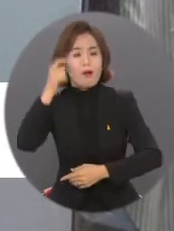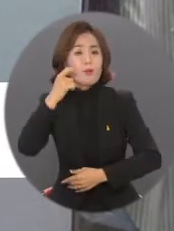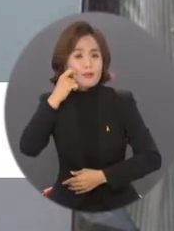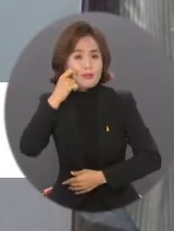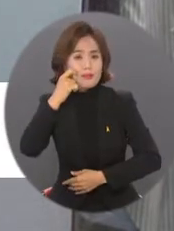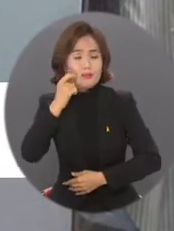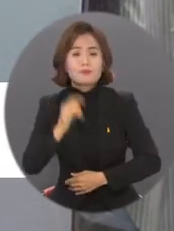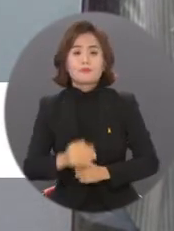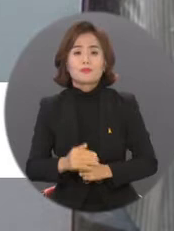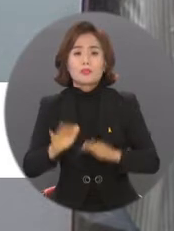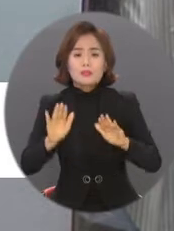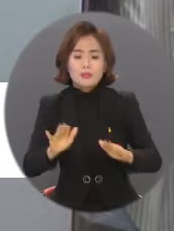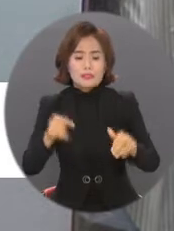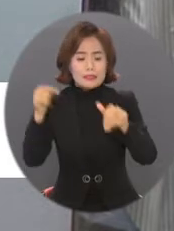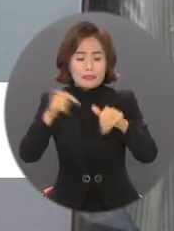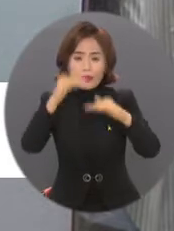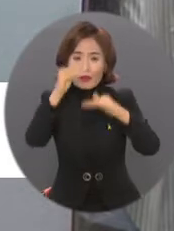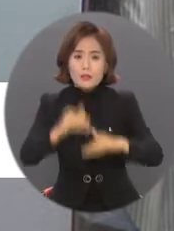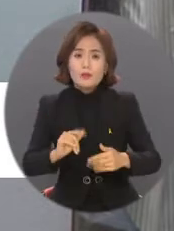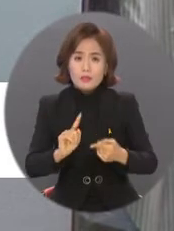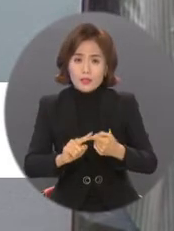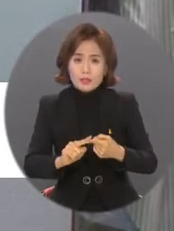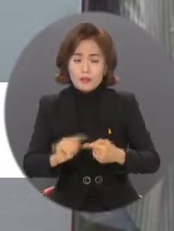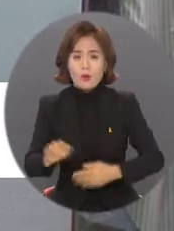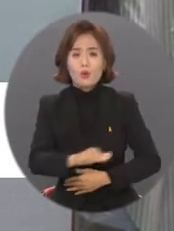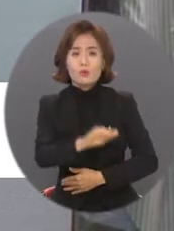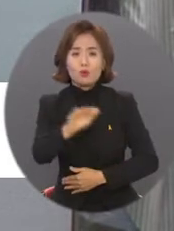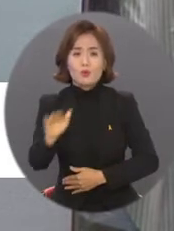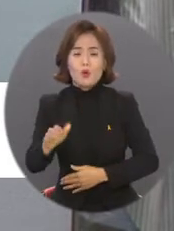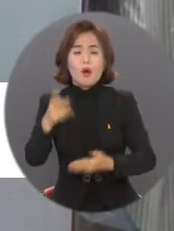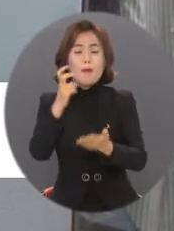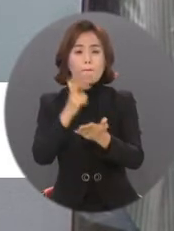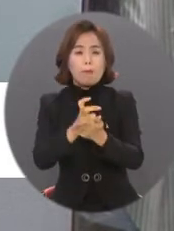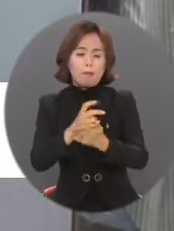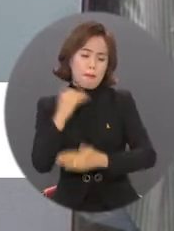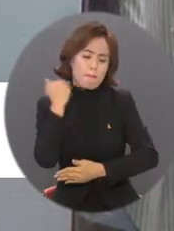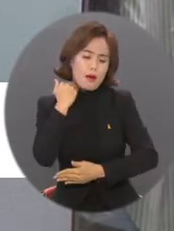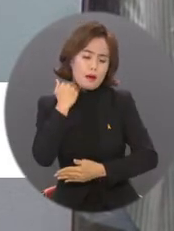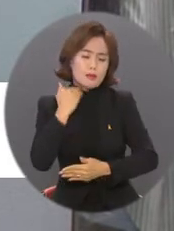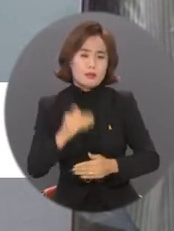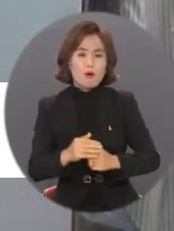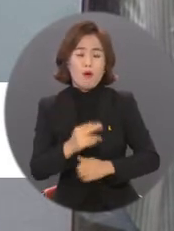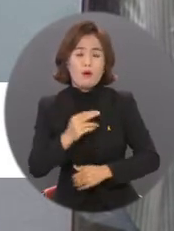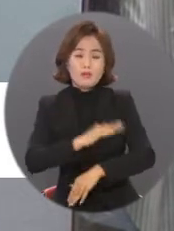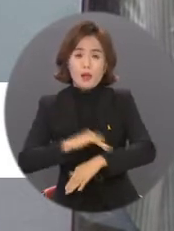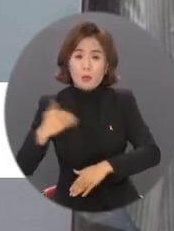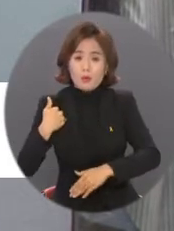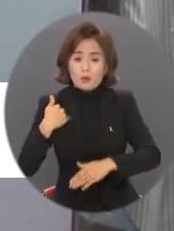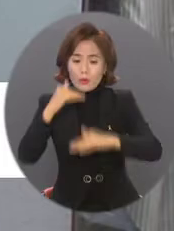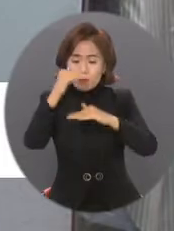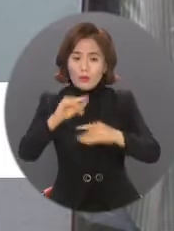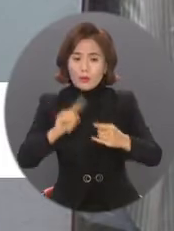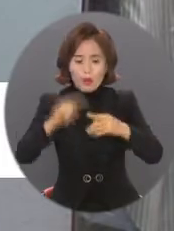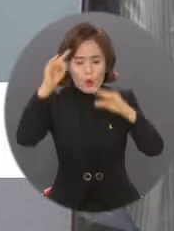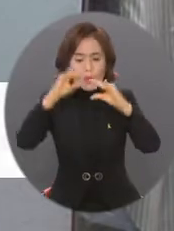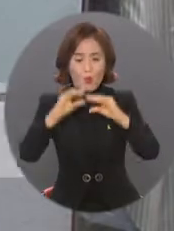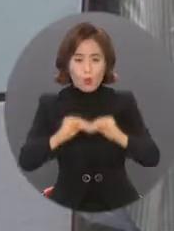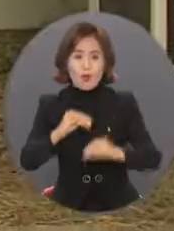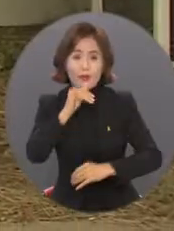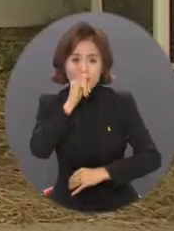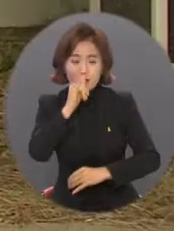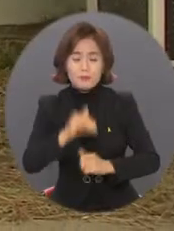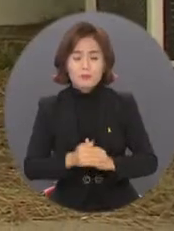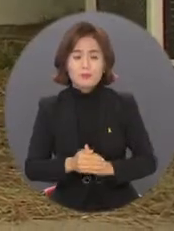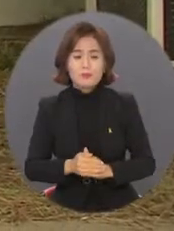부분인데 어 지적하신 부분에 대해서는 저희도 이제 법의 사각지대에서 놓칠 수 있는 부분이라는 어 지금 공감대를 갖고 있고